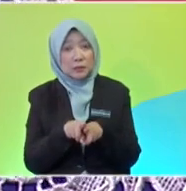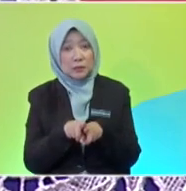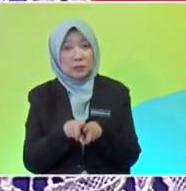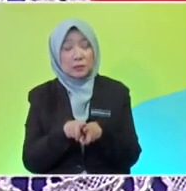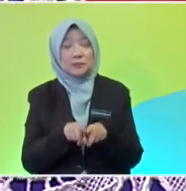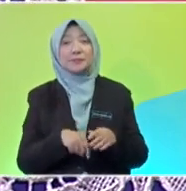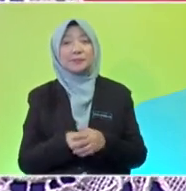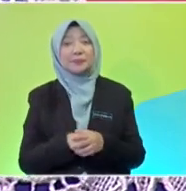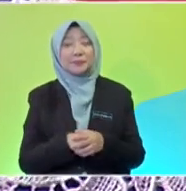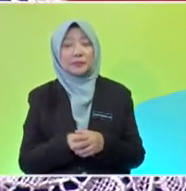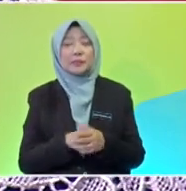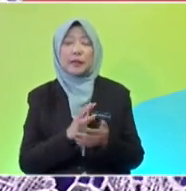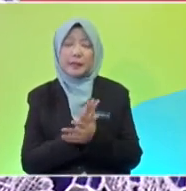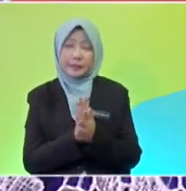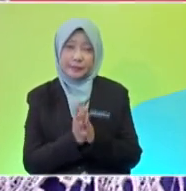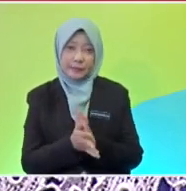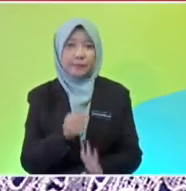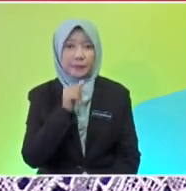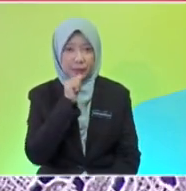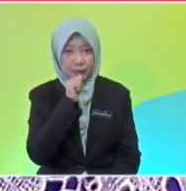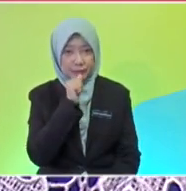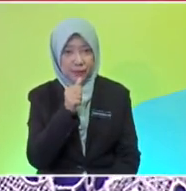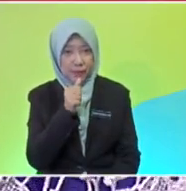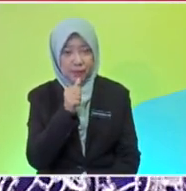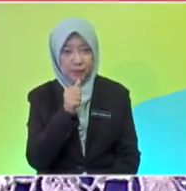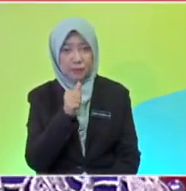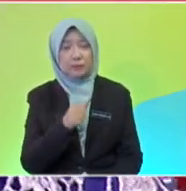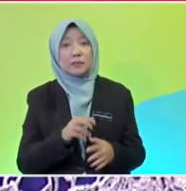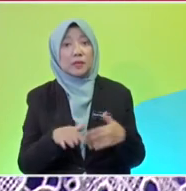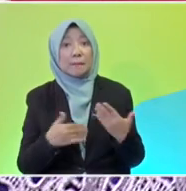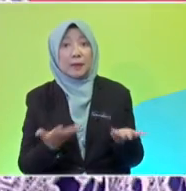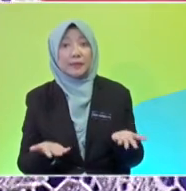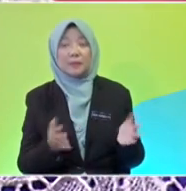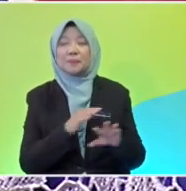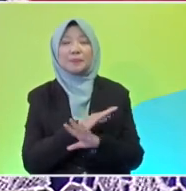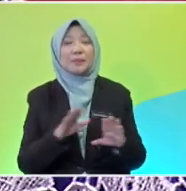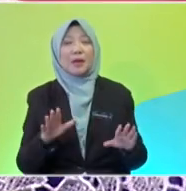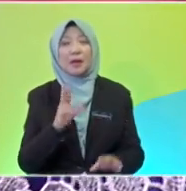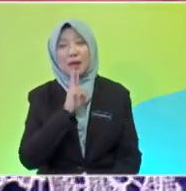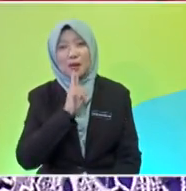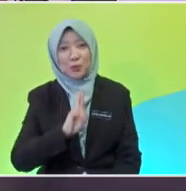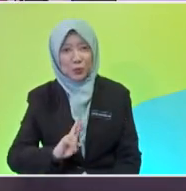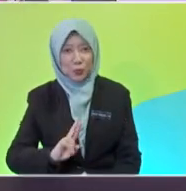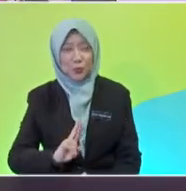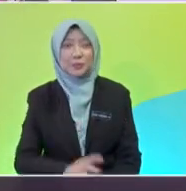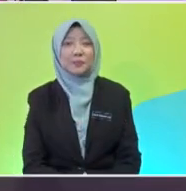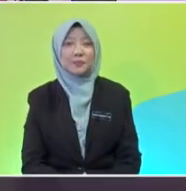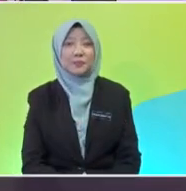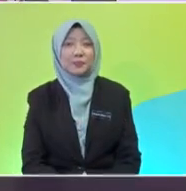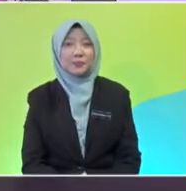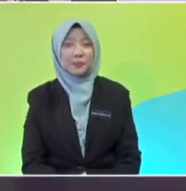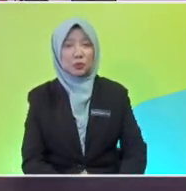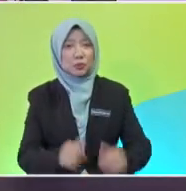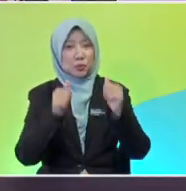jadi kacang ini merupakan bahan larut tidak larut saya kan